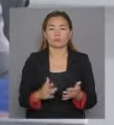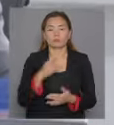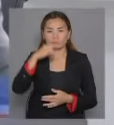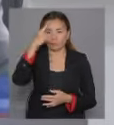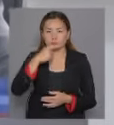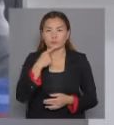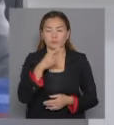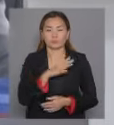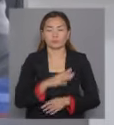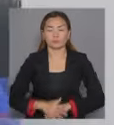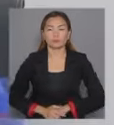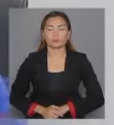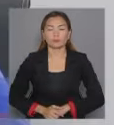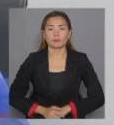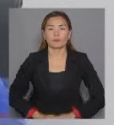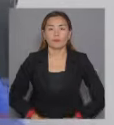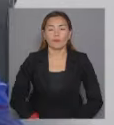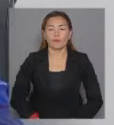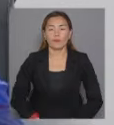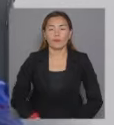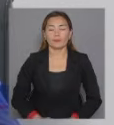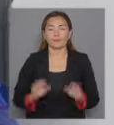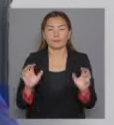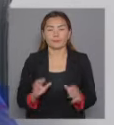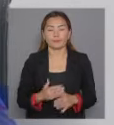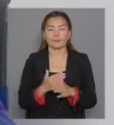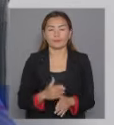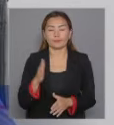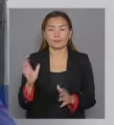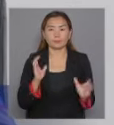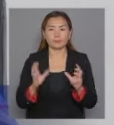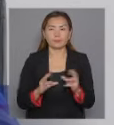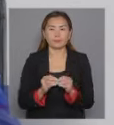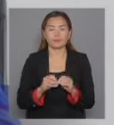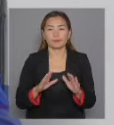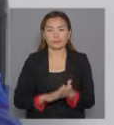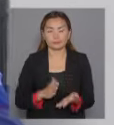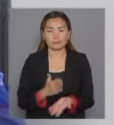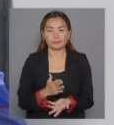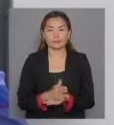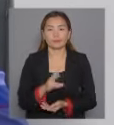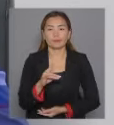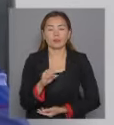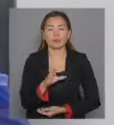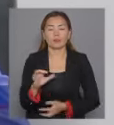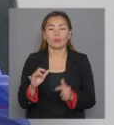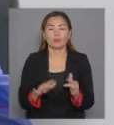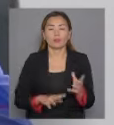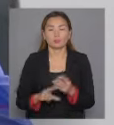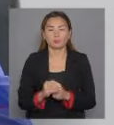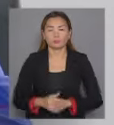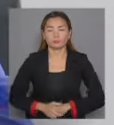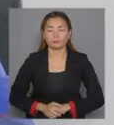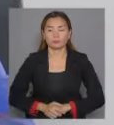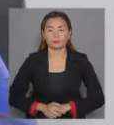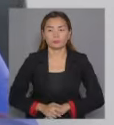тілінде жүргізген. Нотариат білікті құқықтық заң көмегін көрсететін институт болып табылады және нотариаттық іс-әрекеттері осы